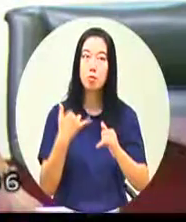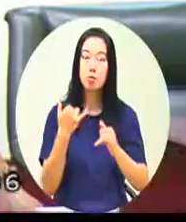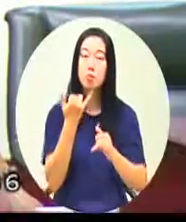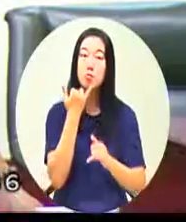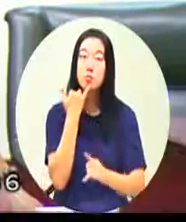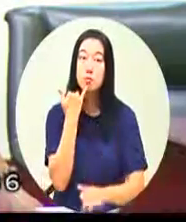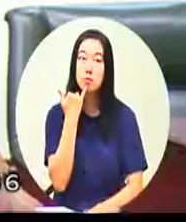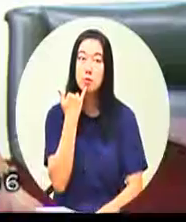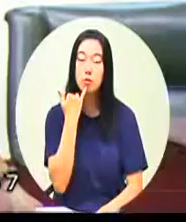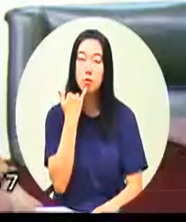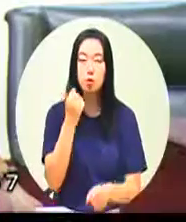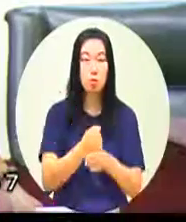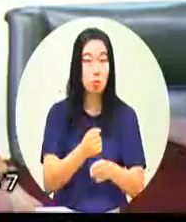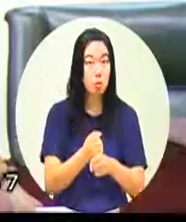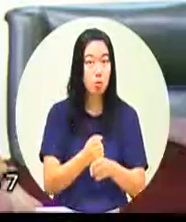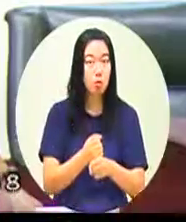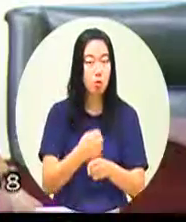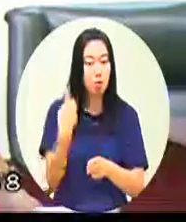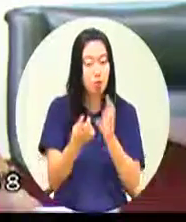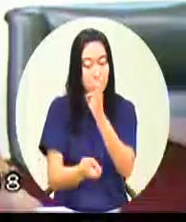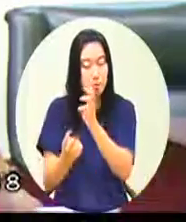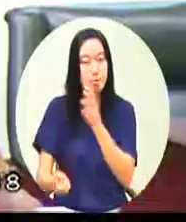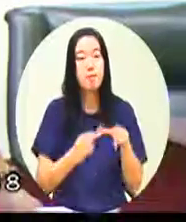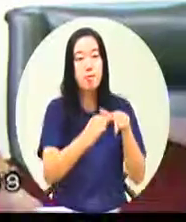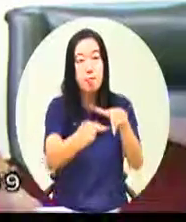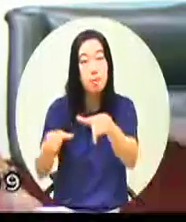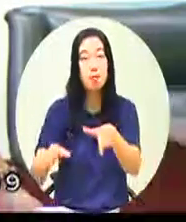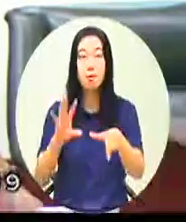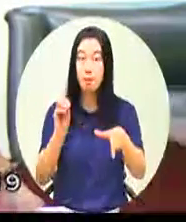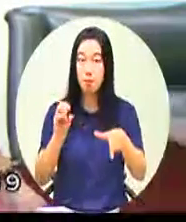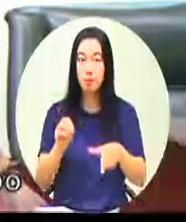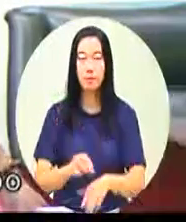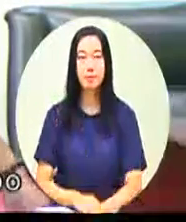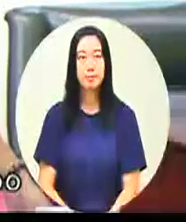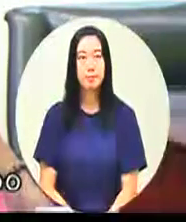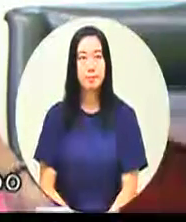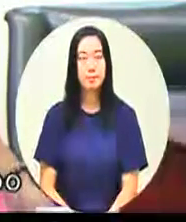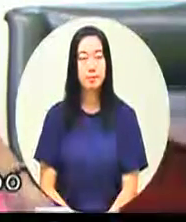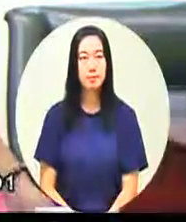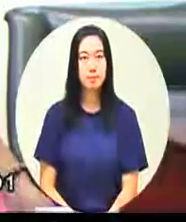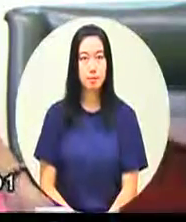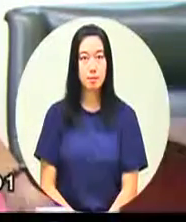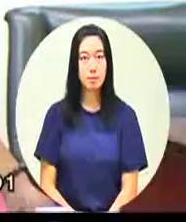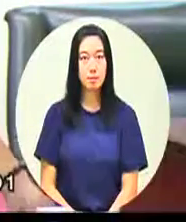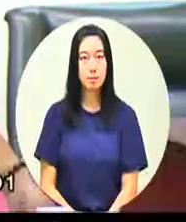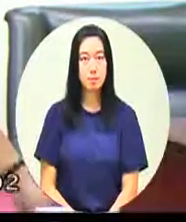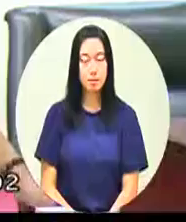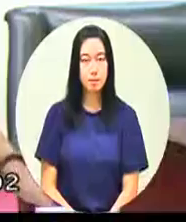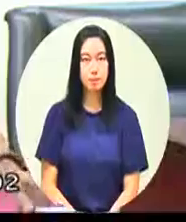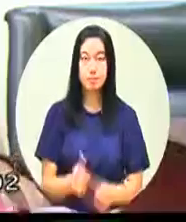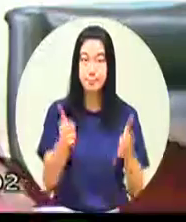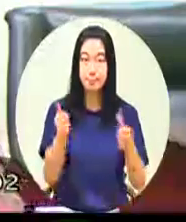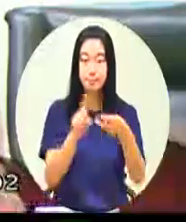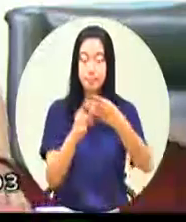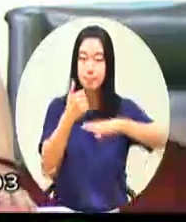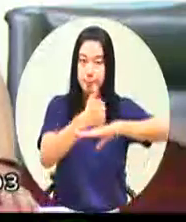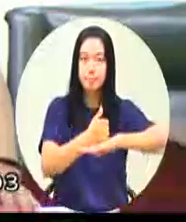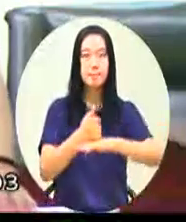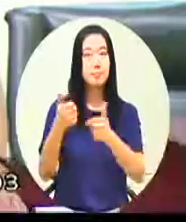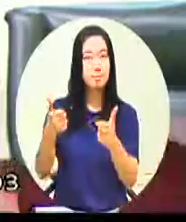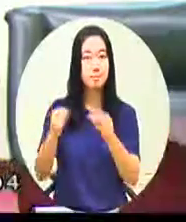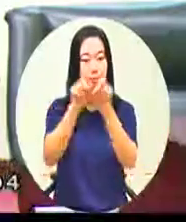来去做一个较详细的介绍？ 请局长答复。 好，谢谢主席，谢谢张议